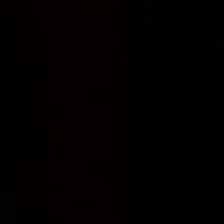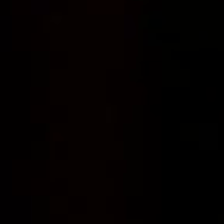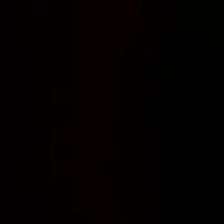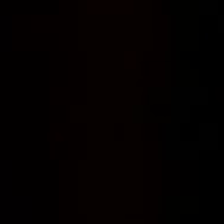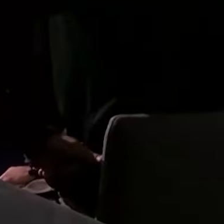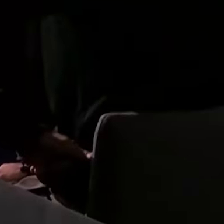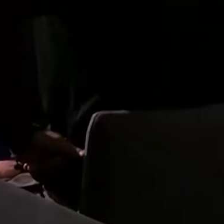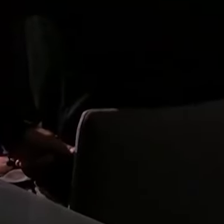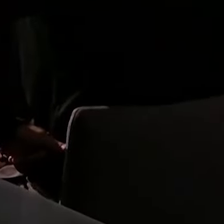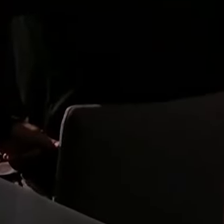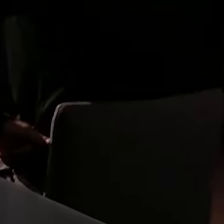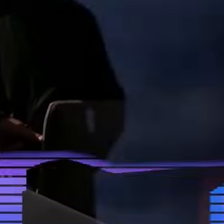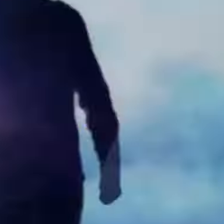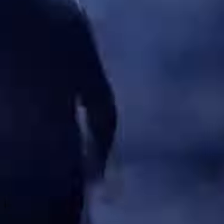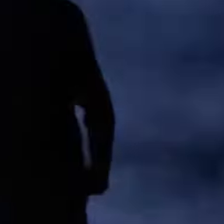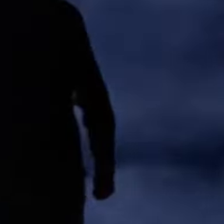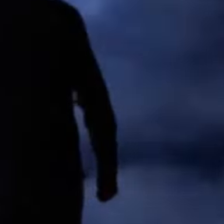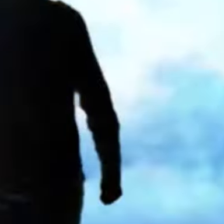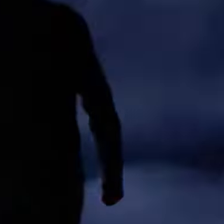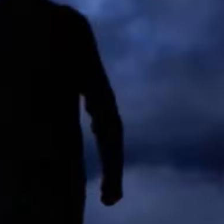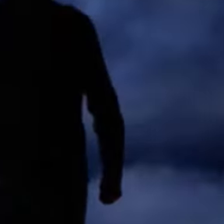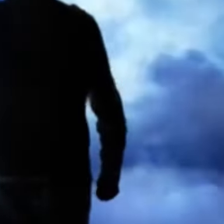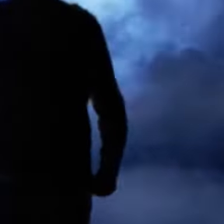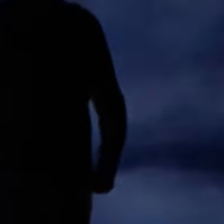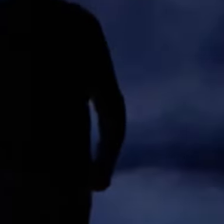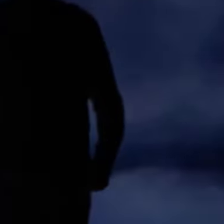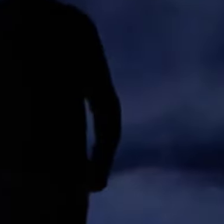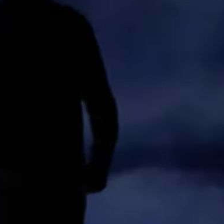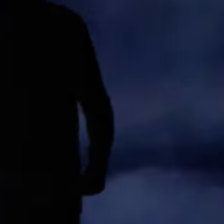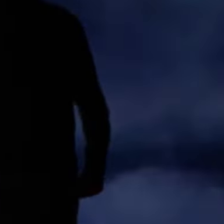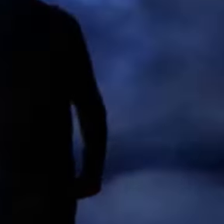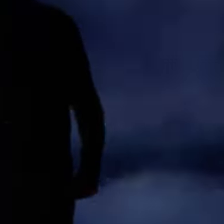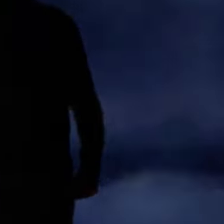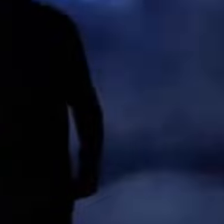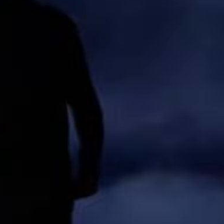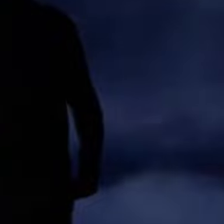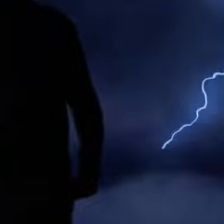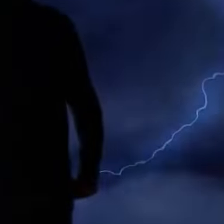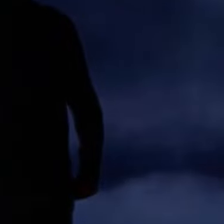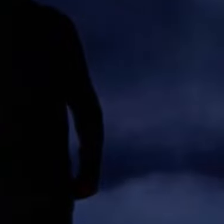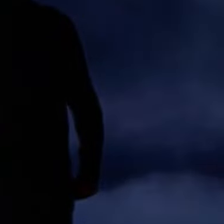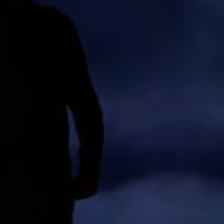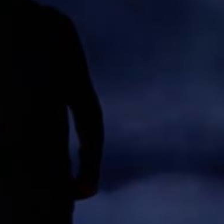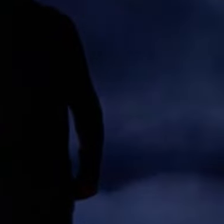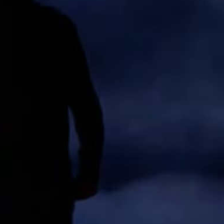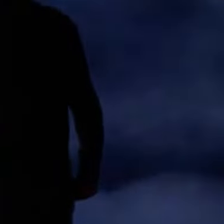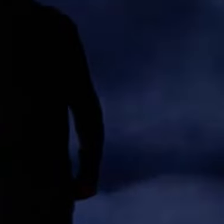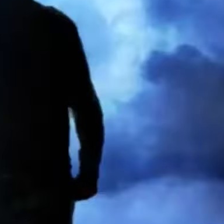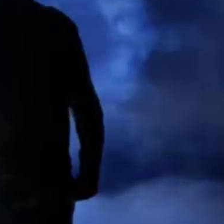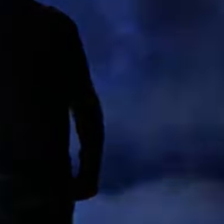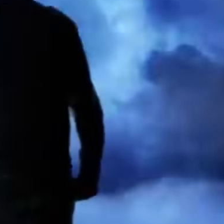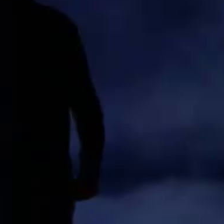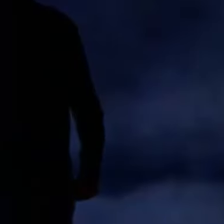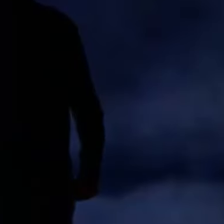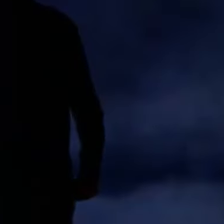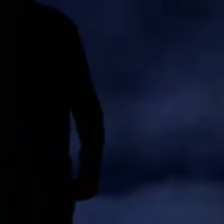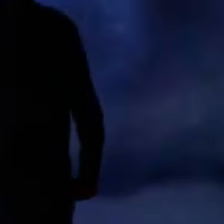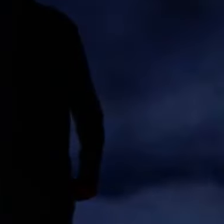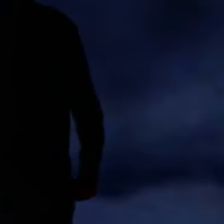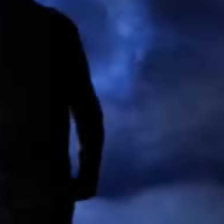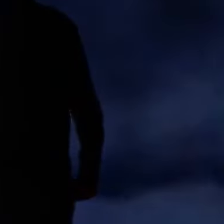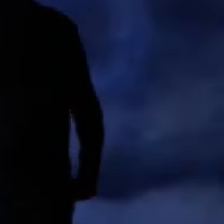Стоп! Ну, дальше как бы не надо. Поле битвы с Сергеем Михеевым. С понедельника по четверг в 10